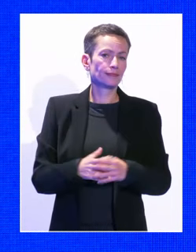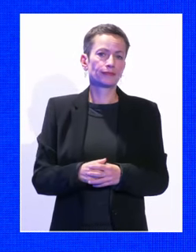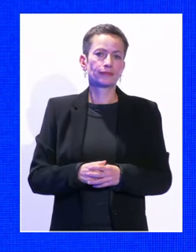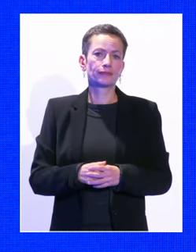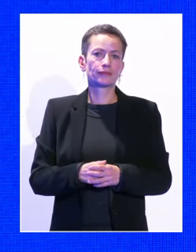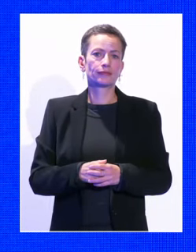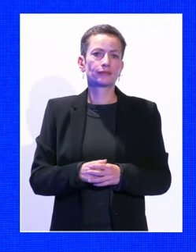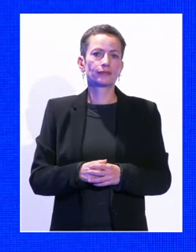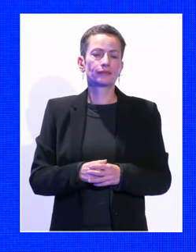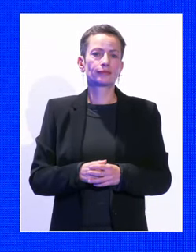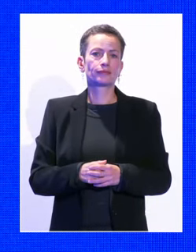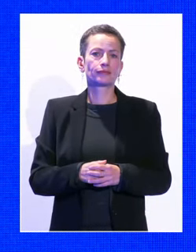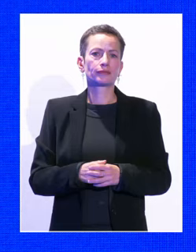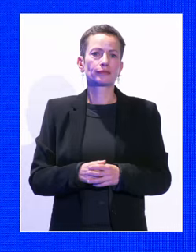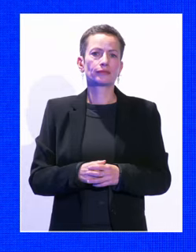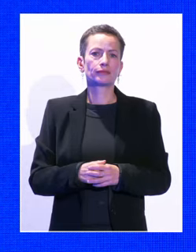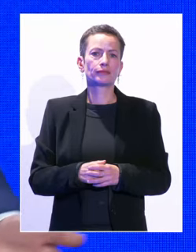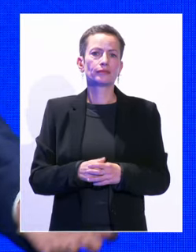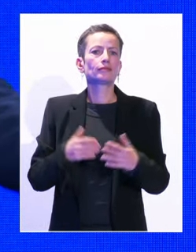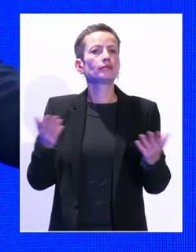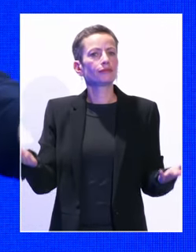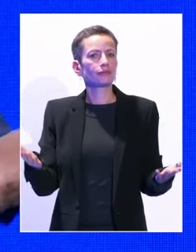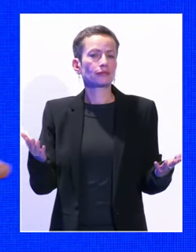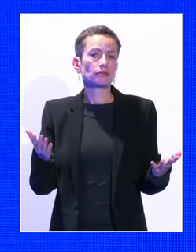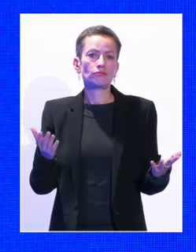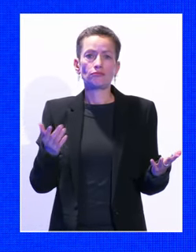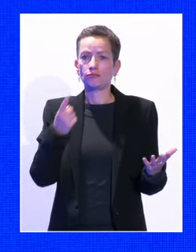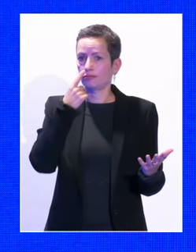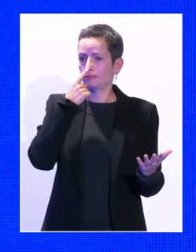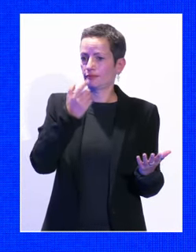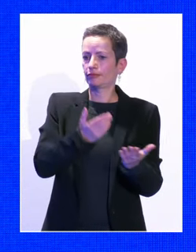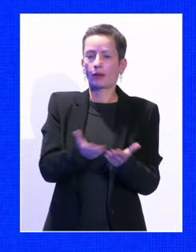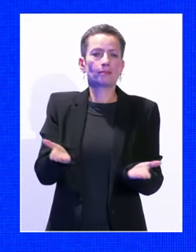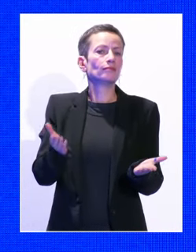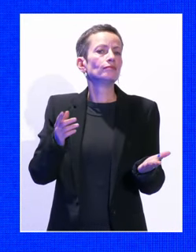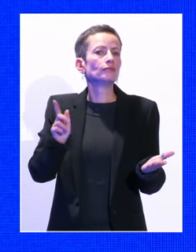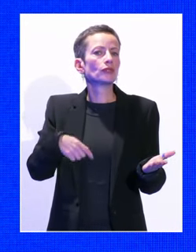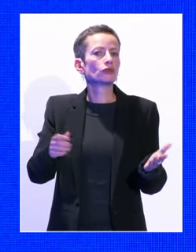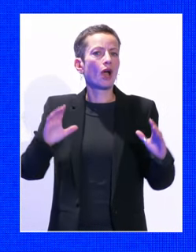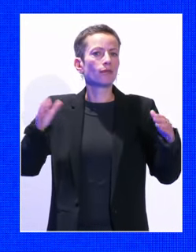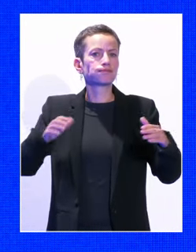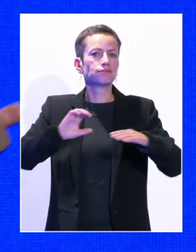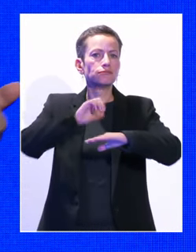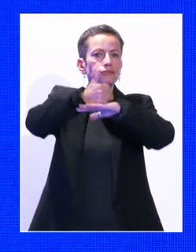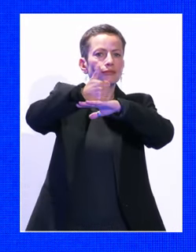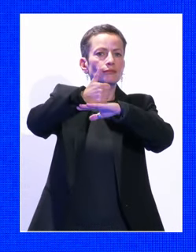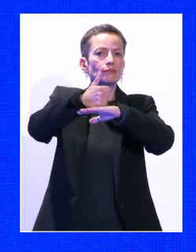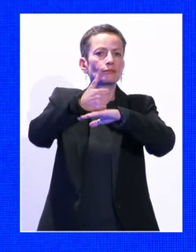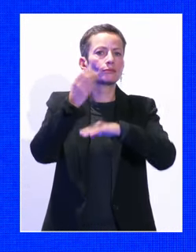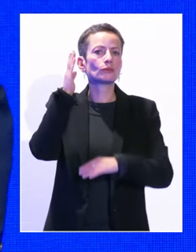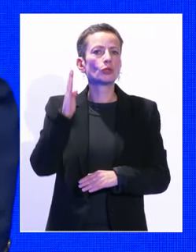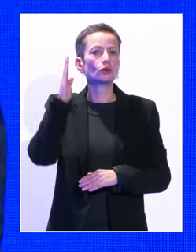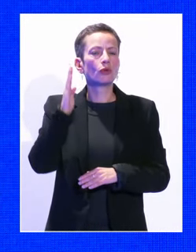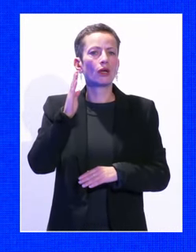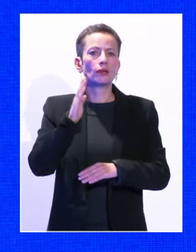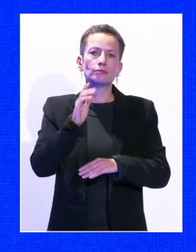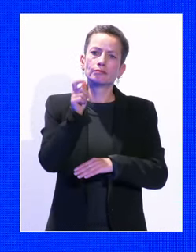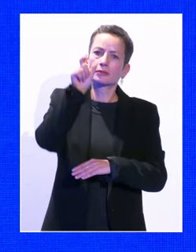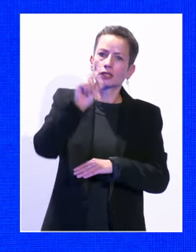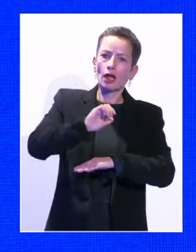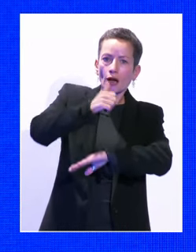ont eu lieu. Alors il faut naturellement une direction, Il faut naturellement un